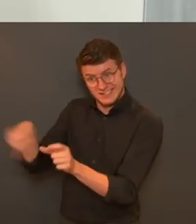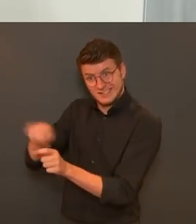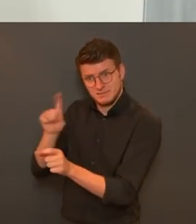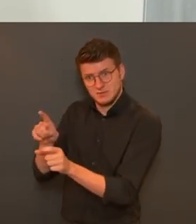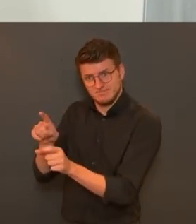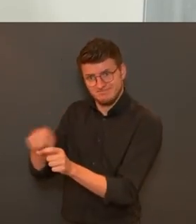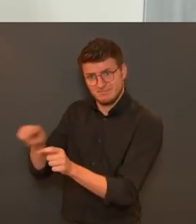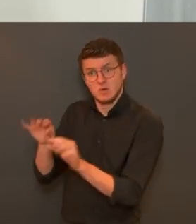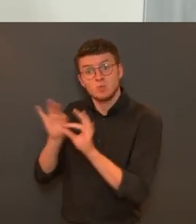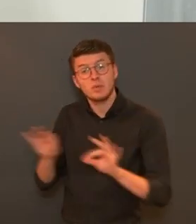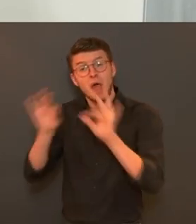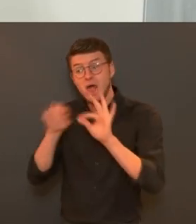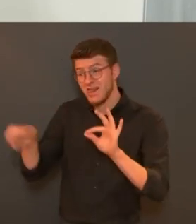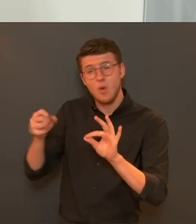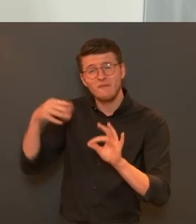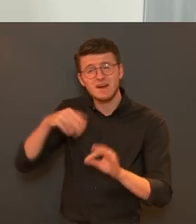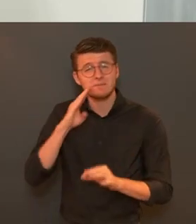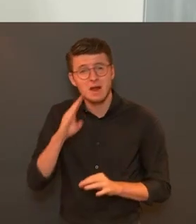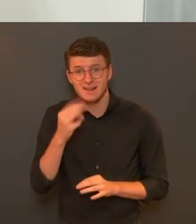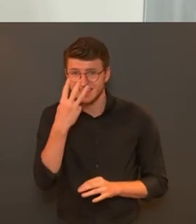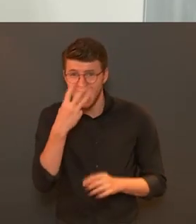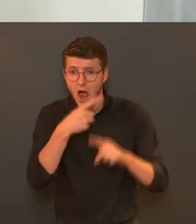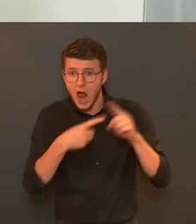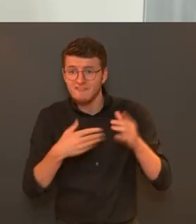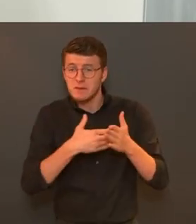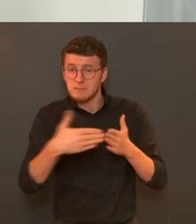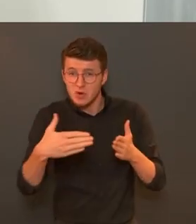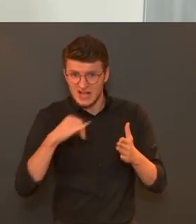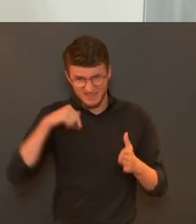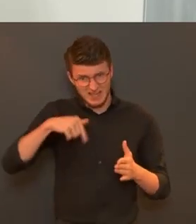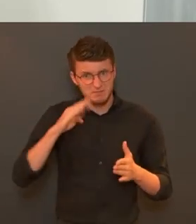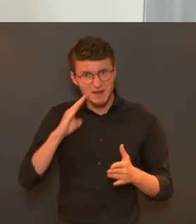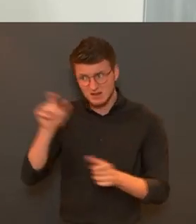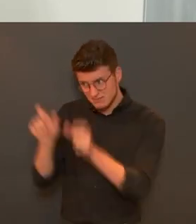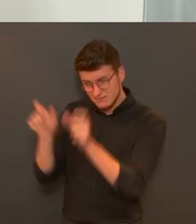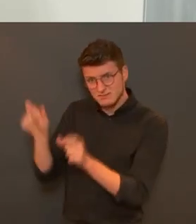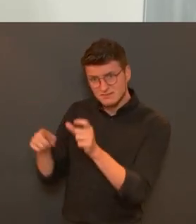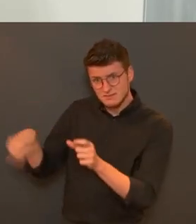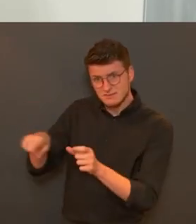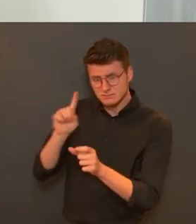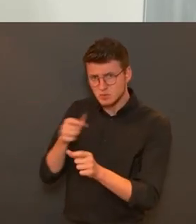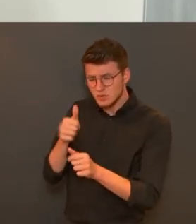Ça représente quand même 3,5 millions de Belges. 3,5 millions de Belges qui sont plus fragiles.